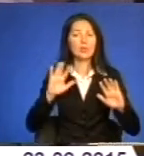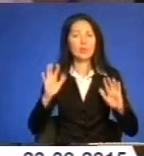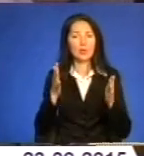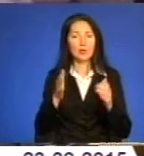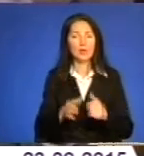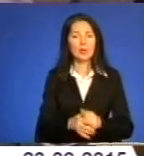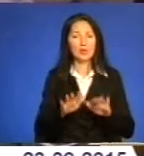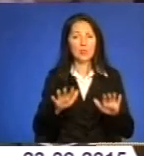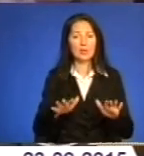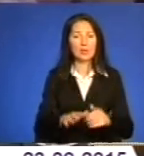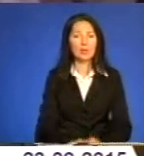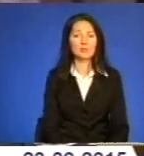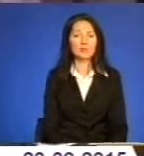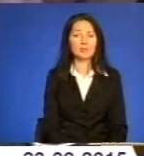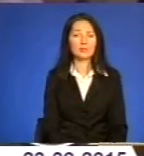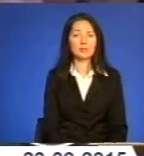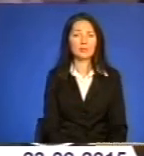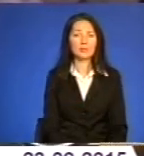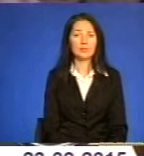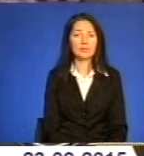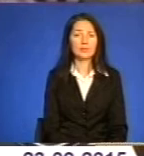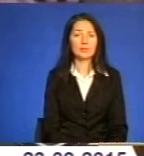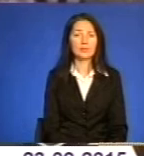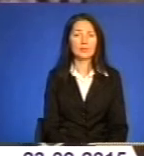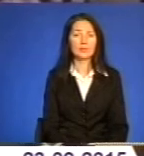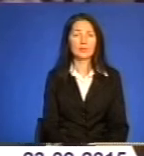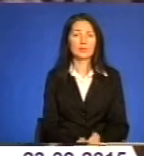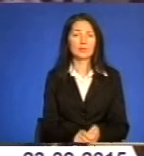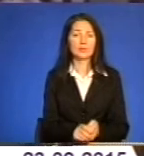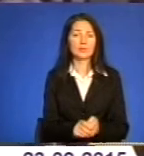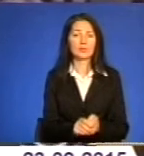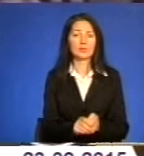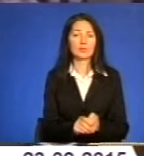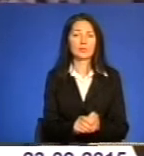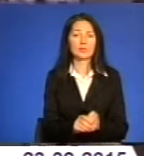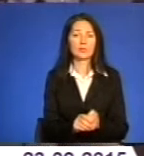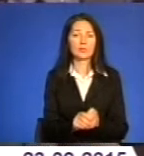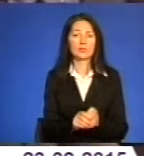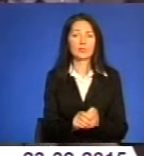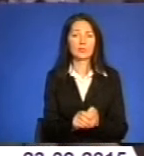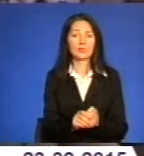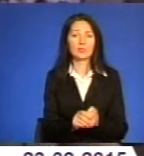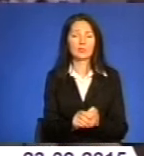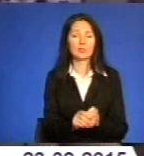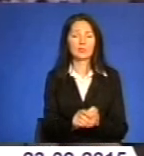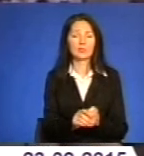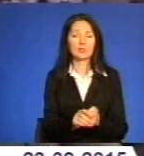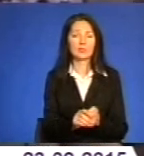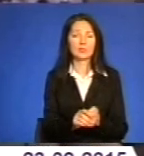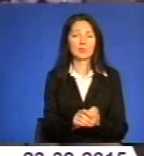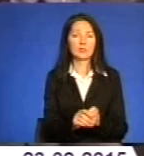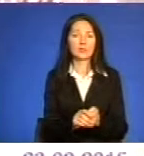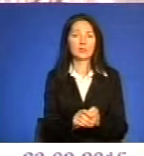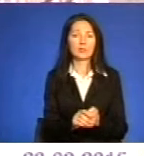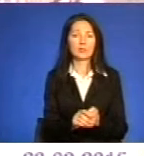щоб вижилося, так. А він, як сідав назад на диван, і так ледве